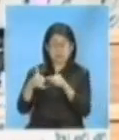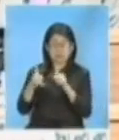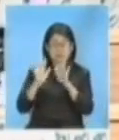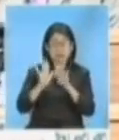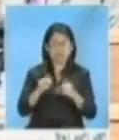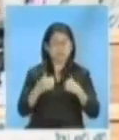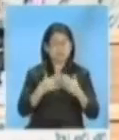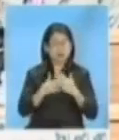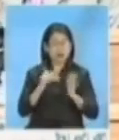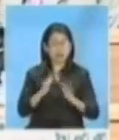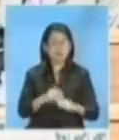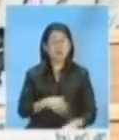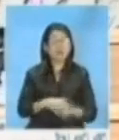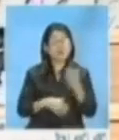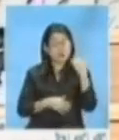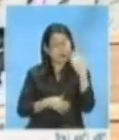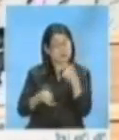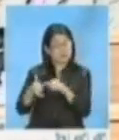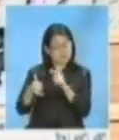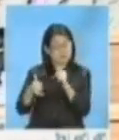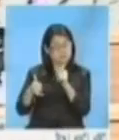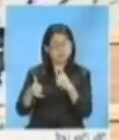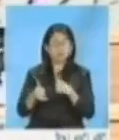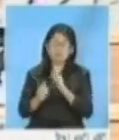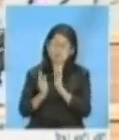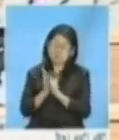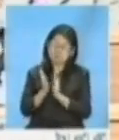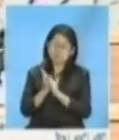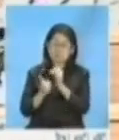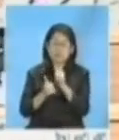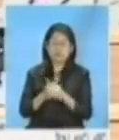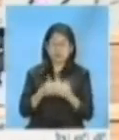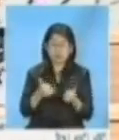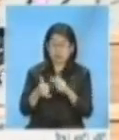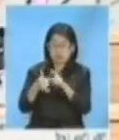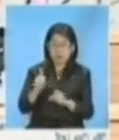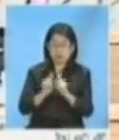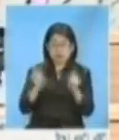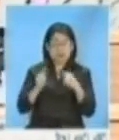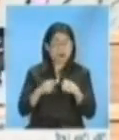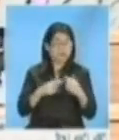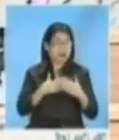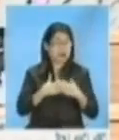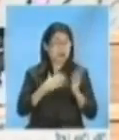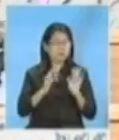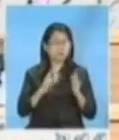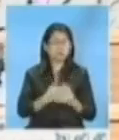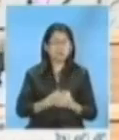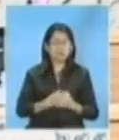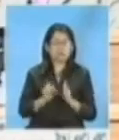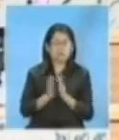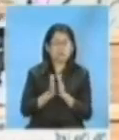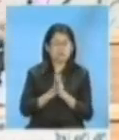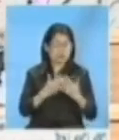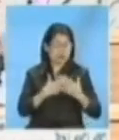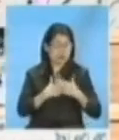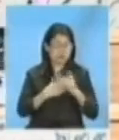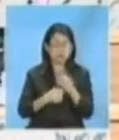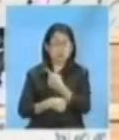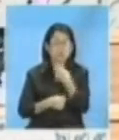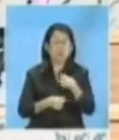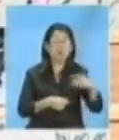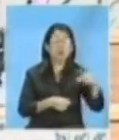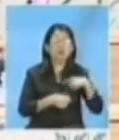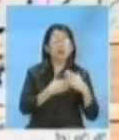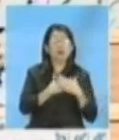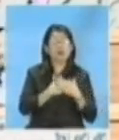งค์ได้อภิปรายต่อไปเป็นการอภิปรายในมาตรา291/11ว่าด้วยระยะเวลาที่ให้สสร.